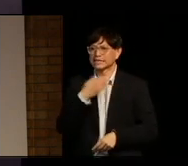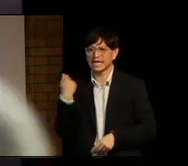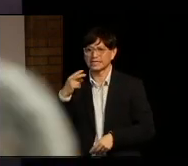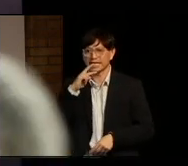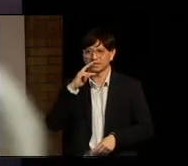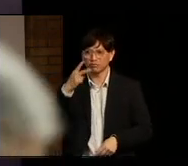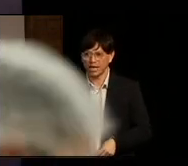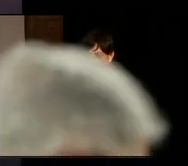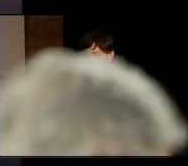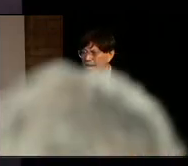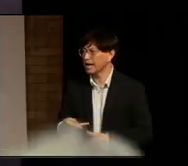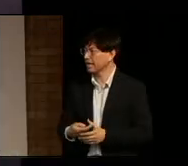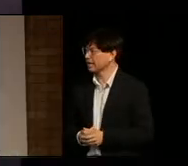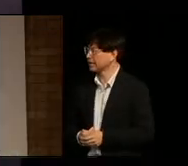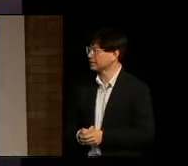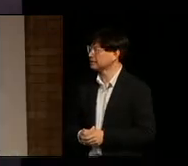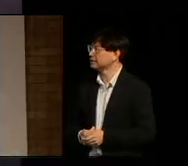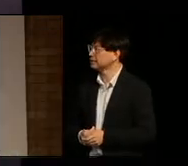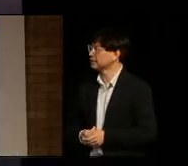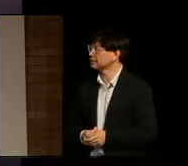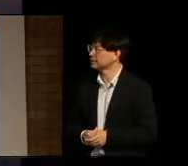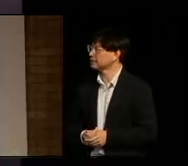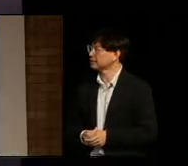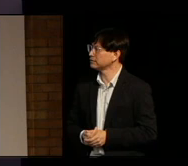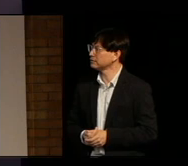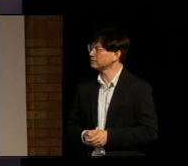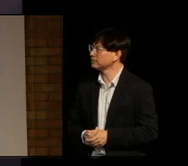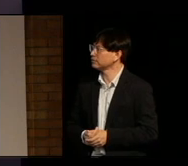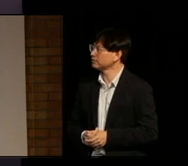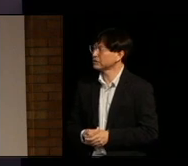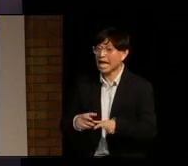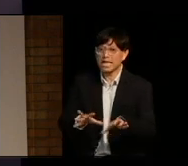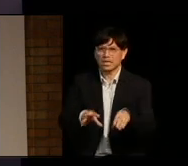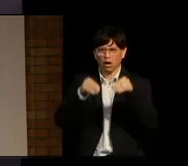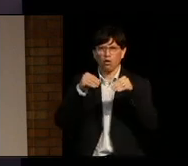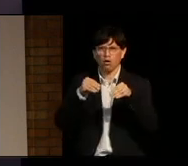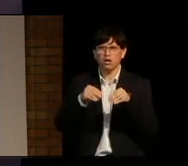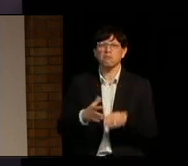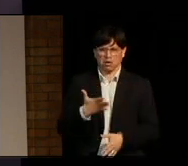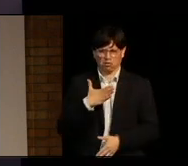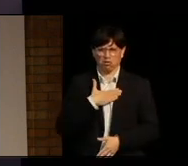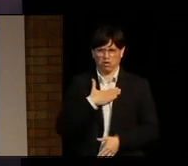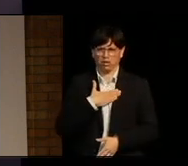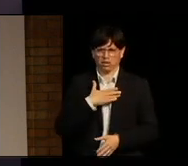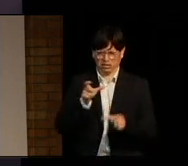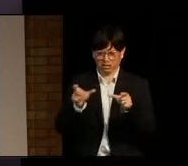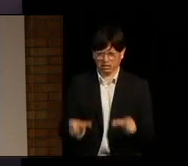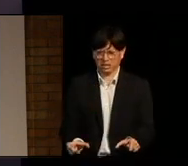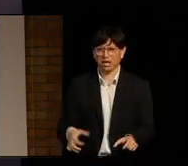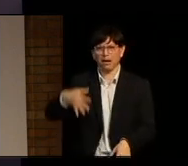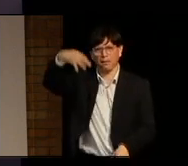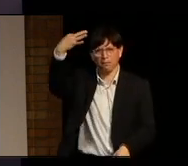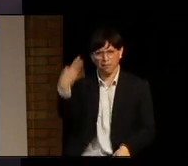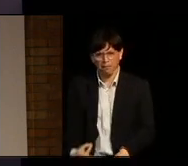senza Come posso dire definire No ma ti accoglie per quello che sei per quello che stai provando oggi perché va bene in